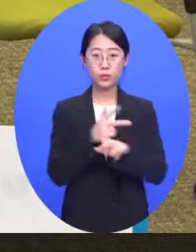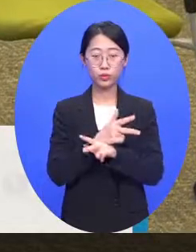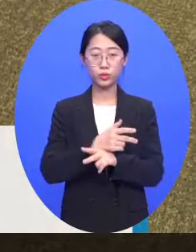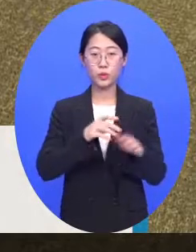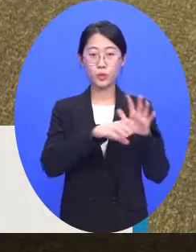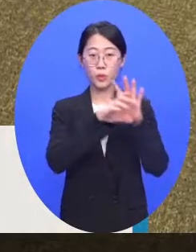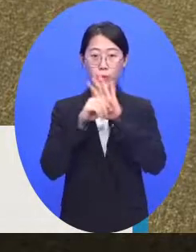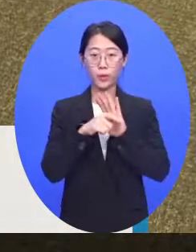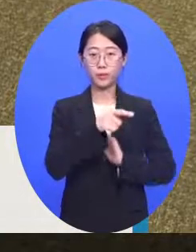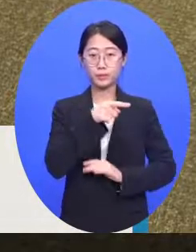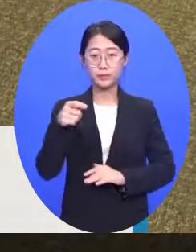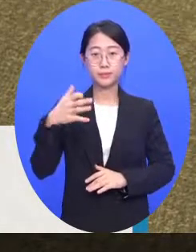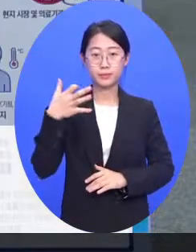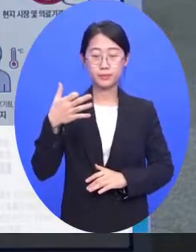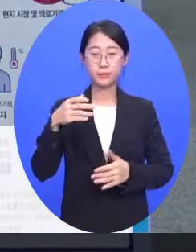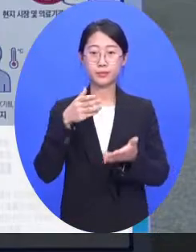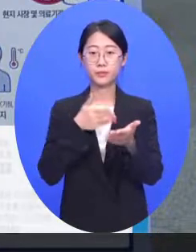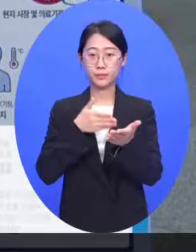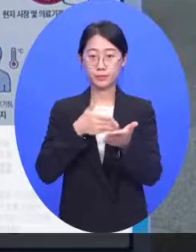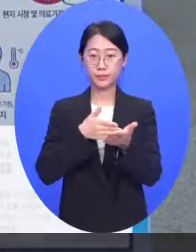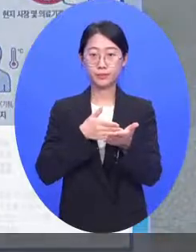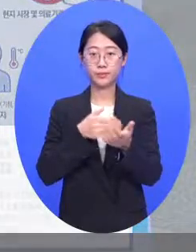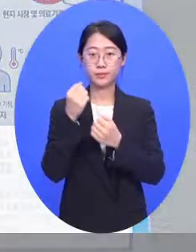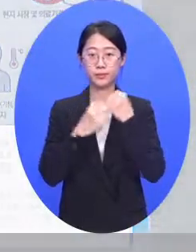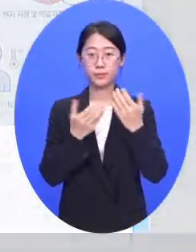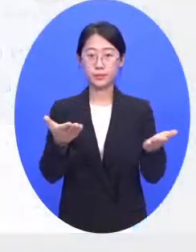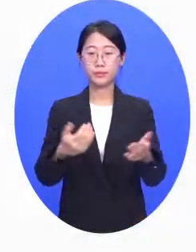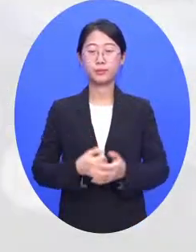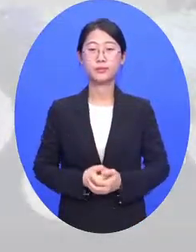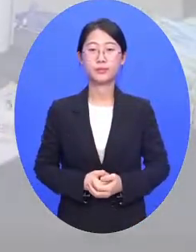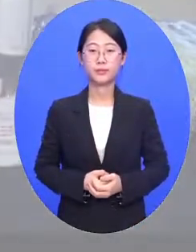이번 주 코로나19 대응 현황 소식 전해드립니다.